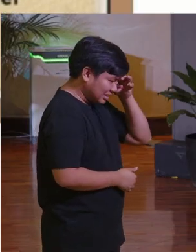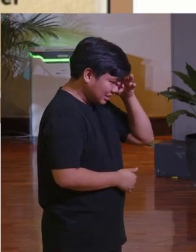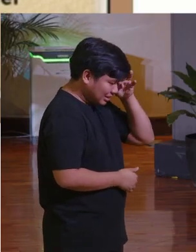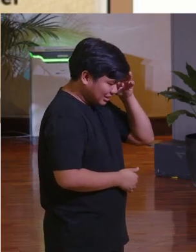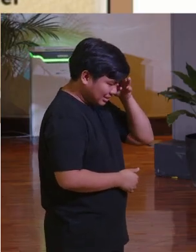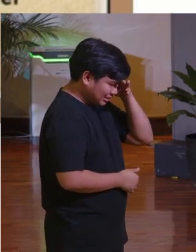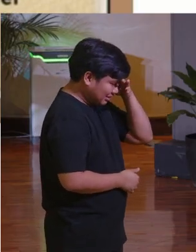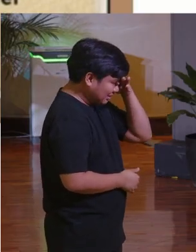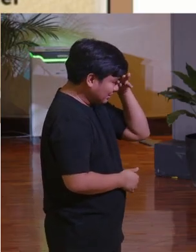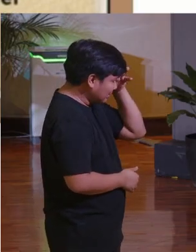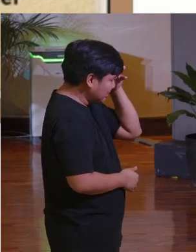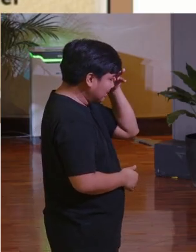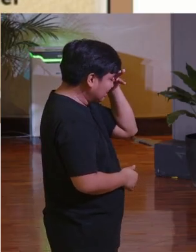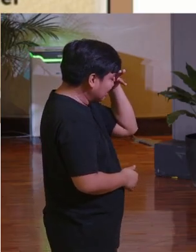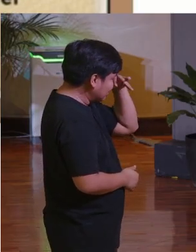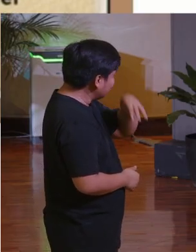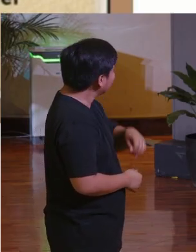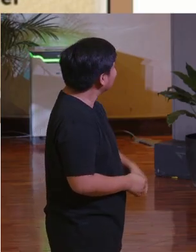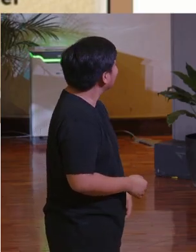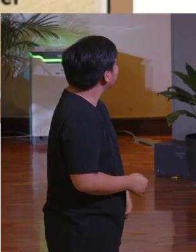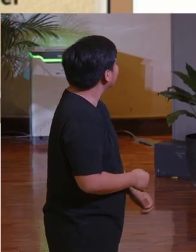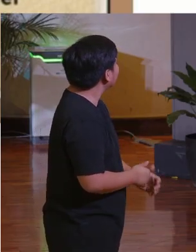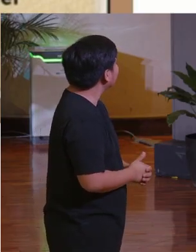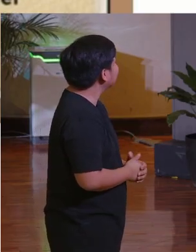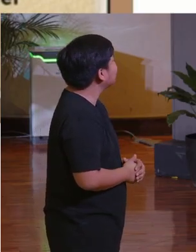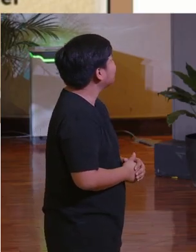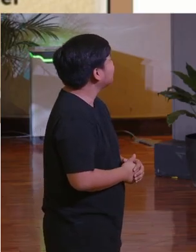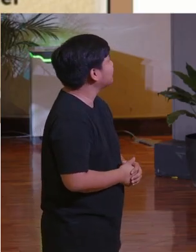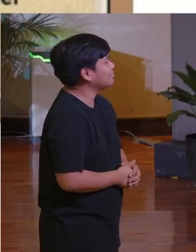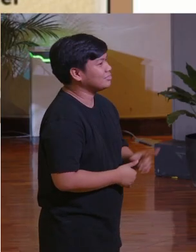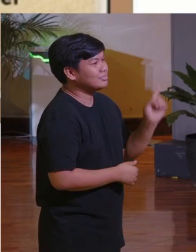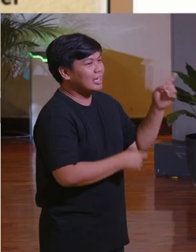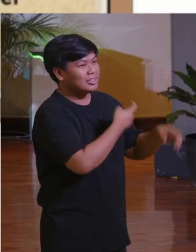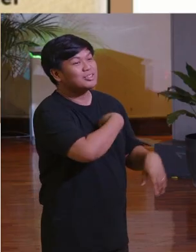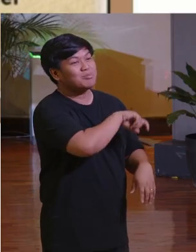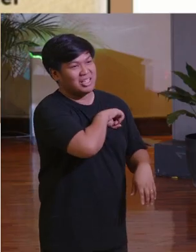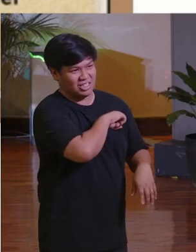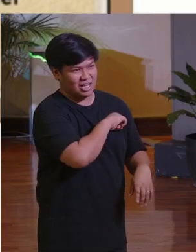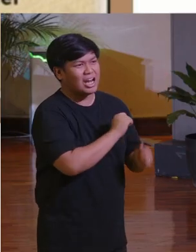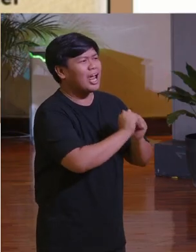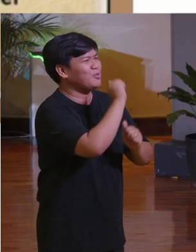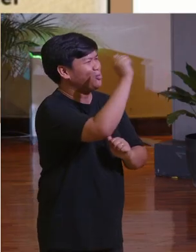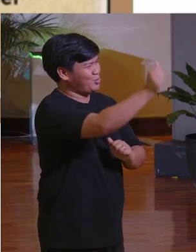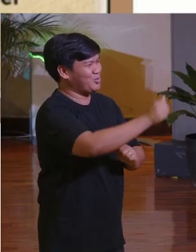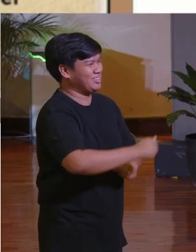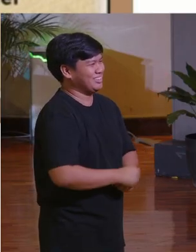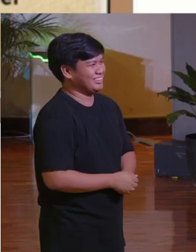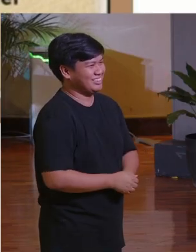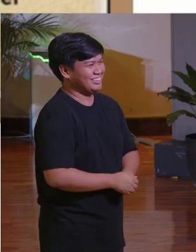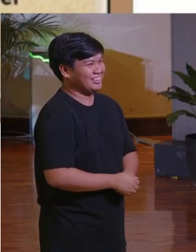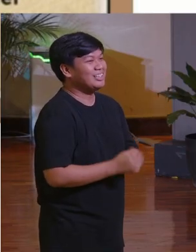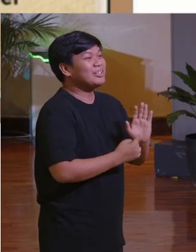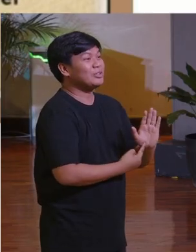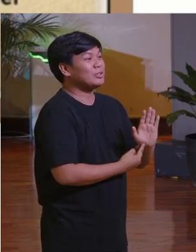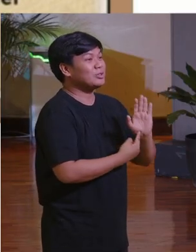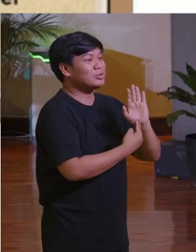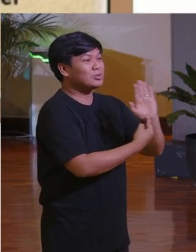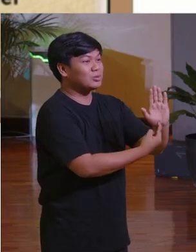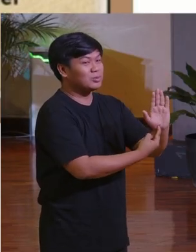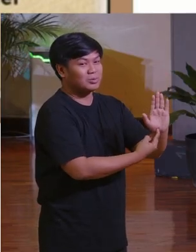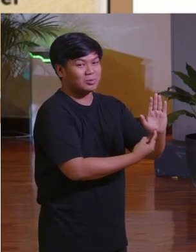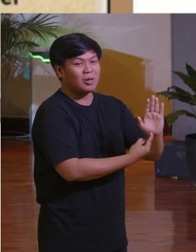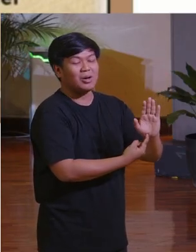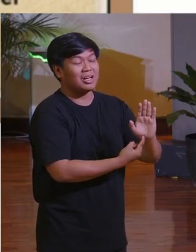Tarsarus, yung modern name niya. Siya po ay nasa Spain. So makikita niyo sa mapa,